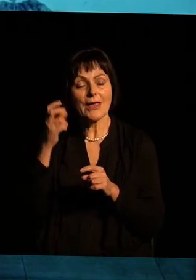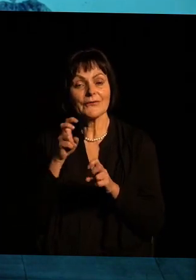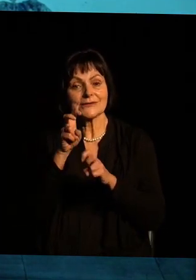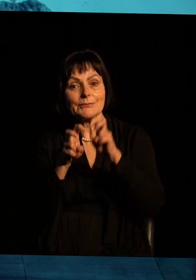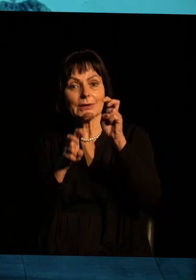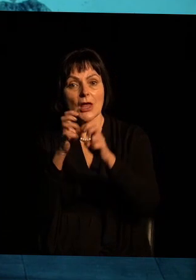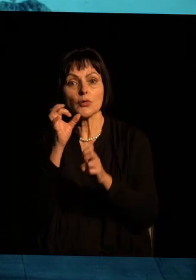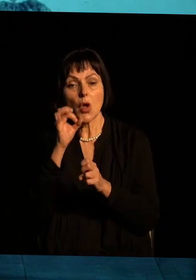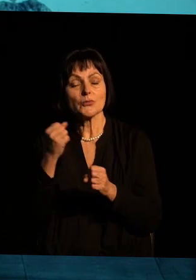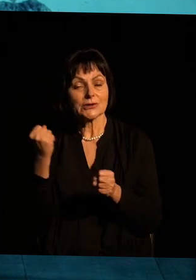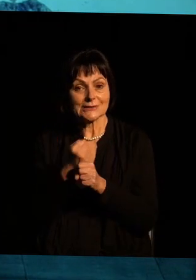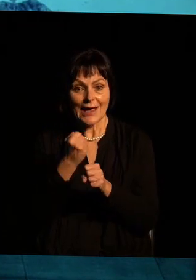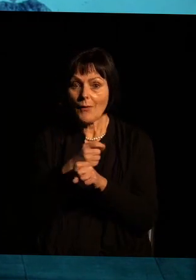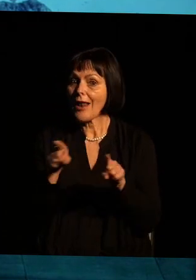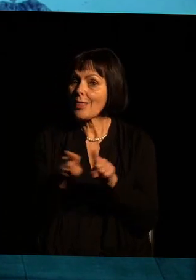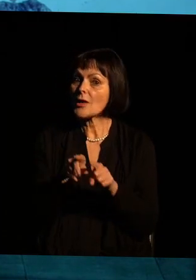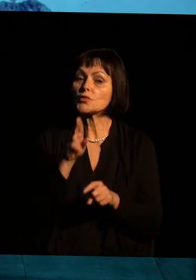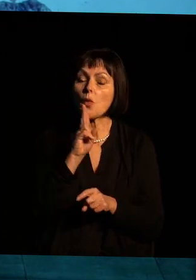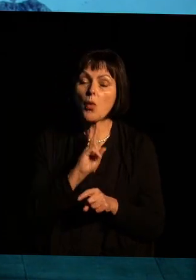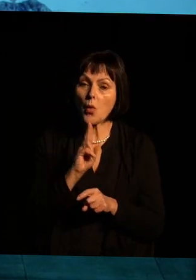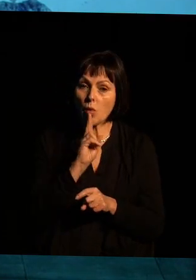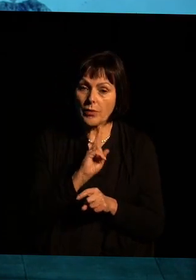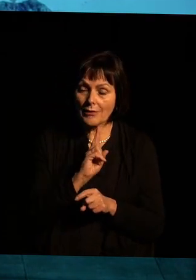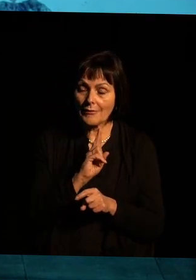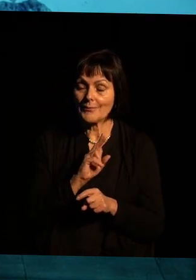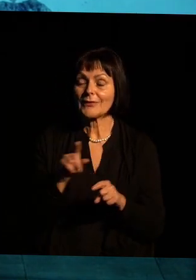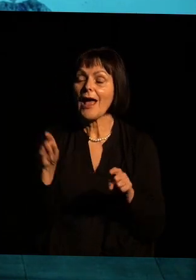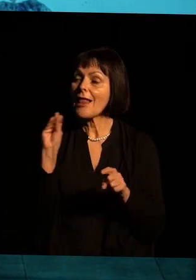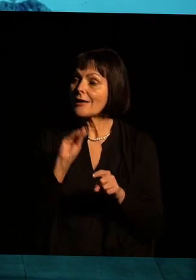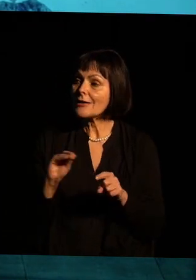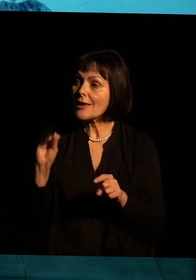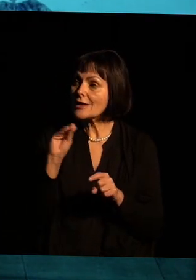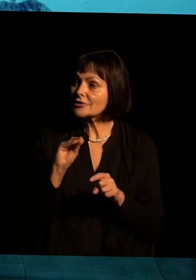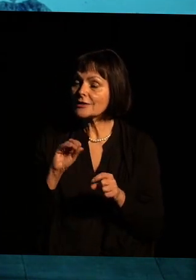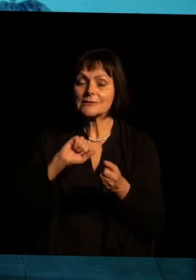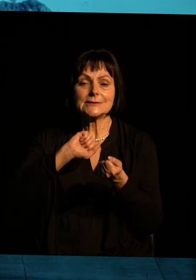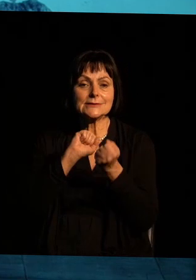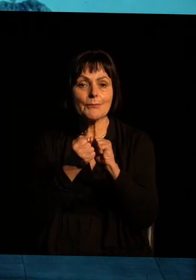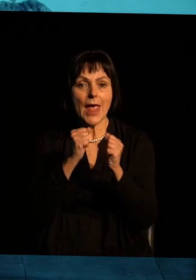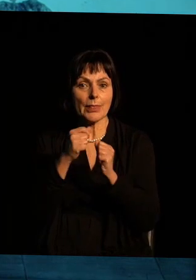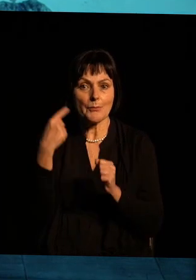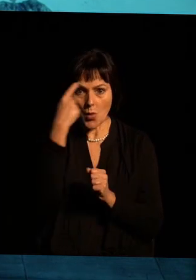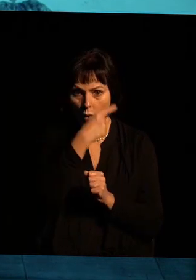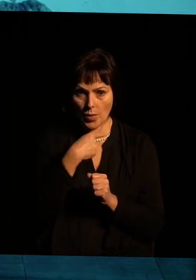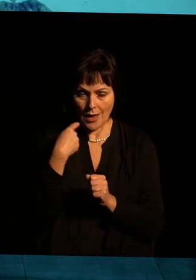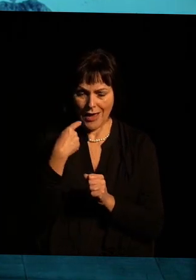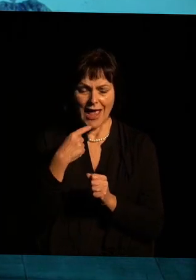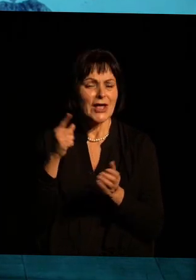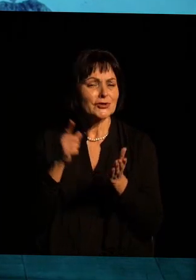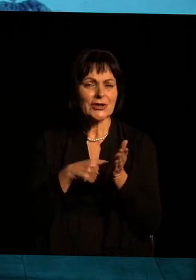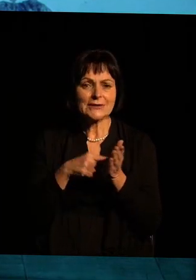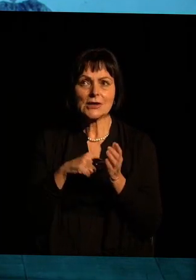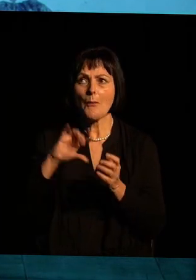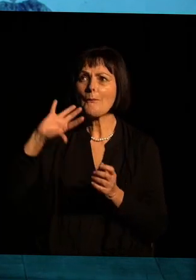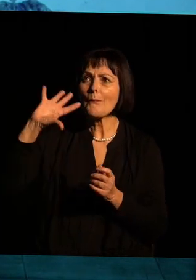dobrze w skale, ale również w lodzie, to są jeszcze niesamowite zmiany pogody. Bardzo często z